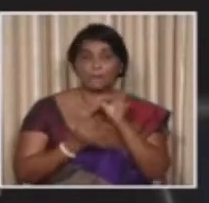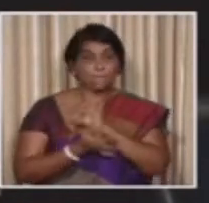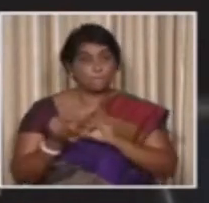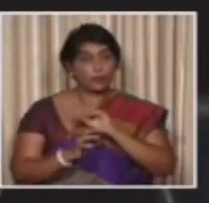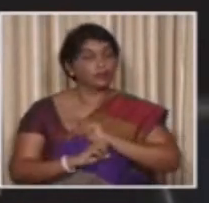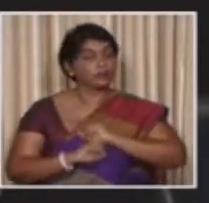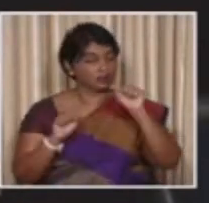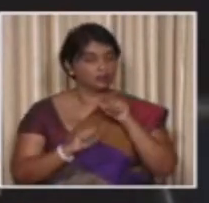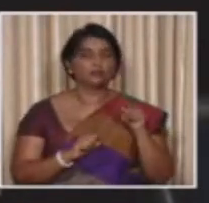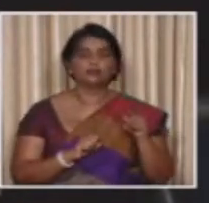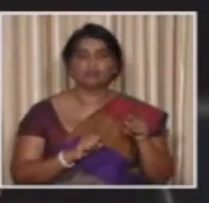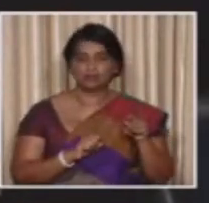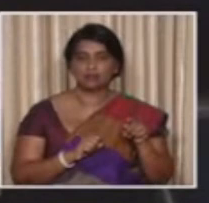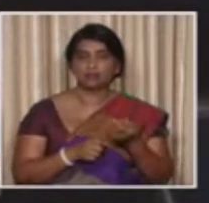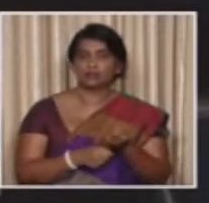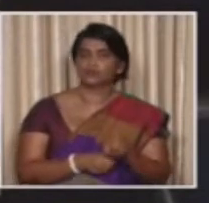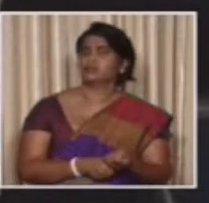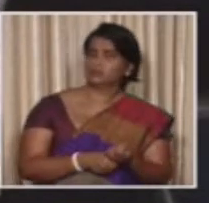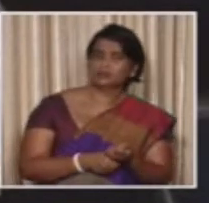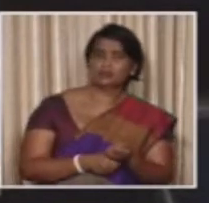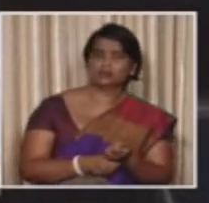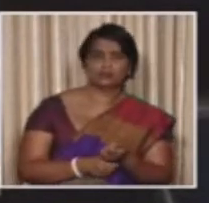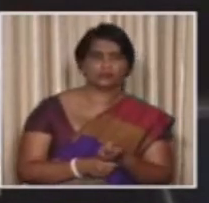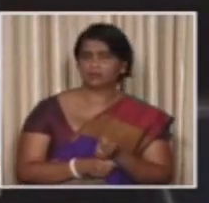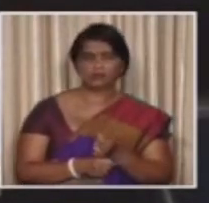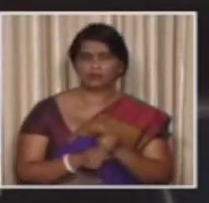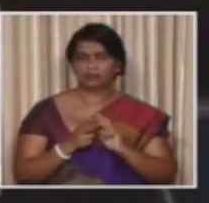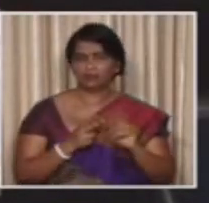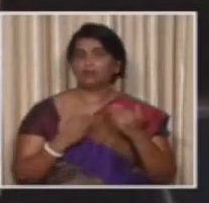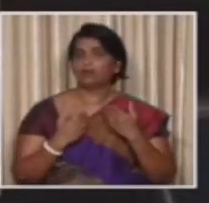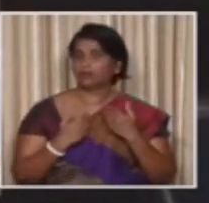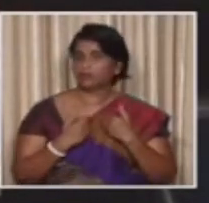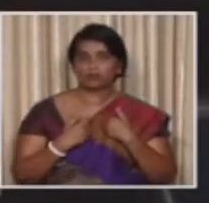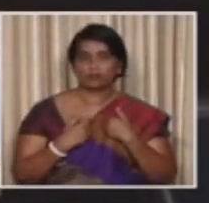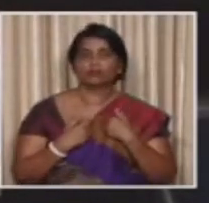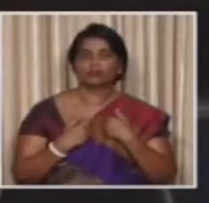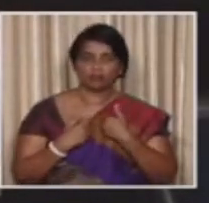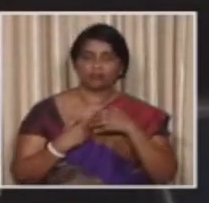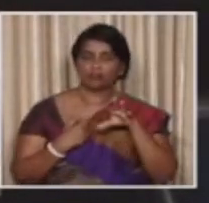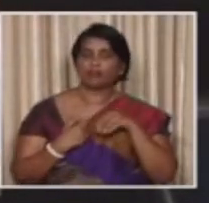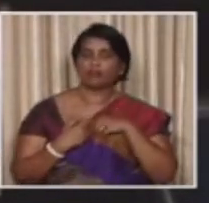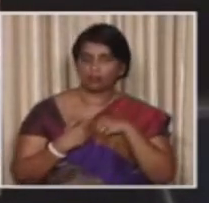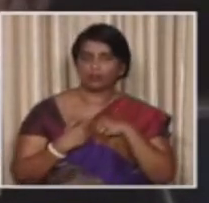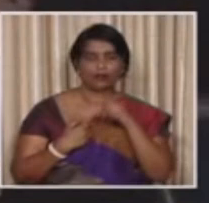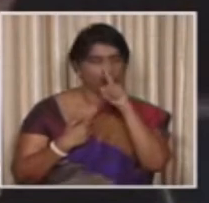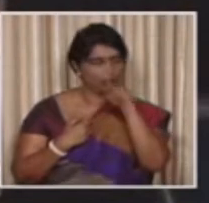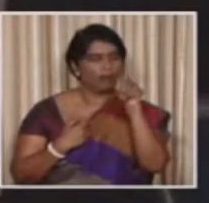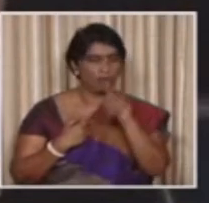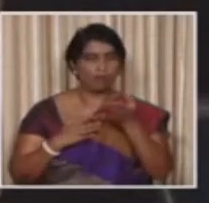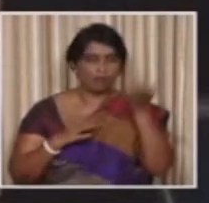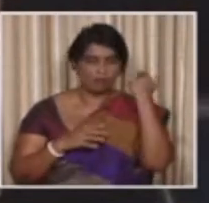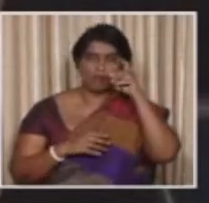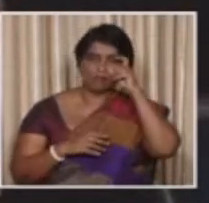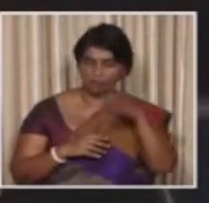ප්‍රජාතන්ත්‍රවාද උද්ඝෝෂණ වලට පාරදීමිය ප්‍රතික්ෂේප කළා අපි ඒක මත පිළිගන්නවා ඒක වර්ග අපි පහුගිය කාලේ